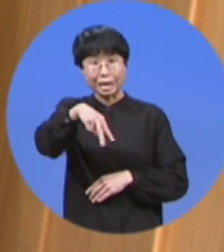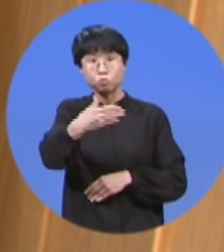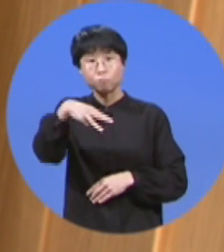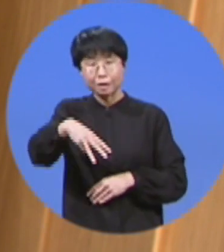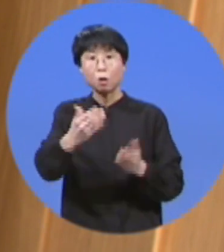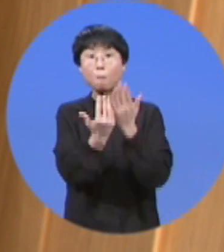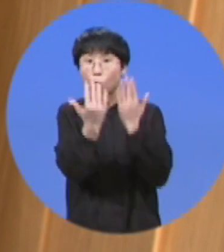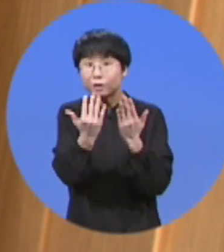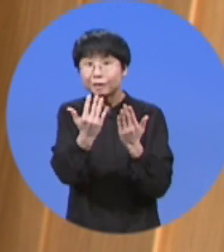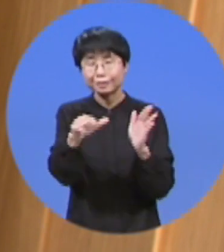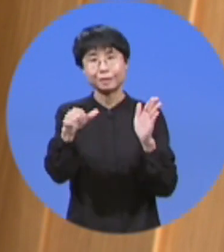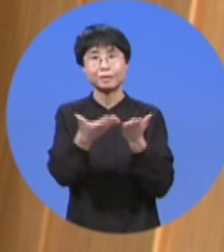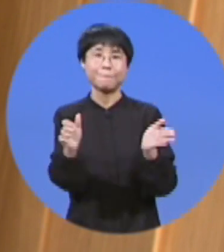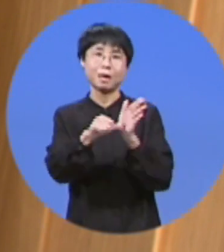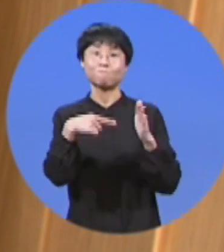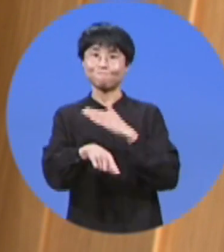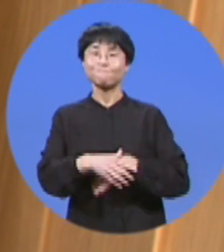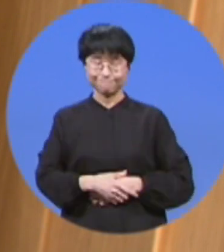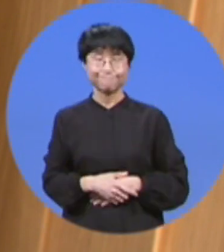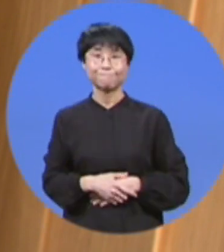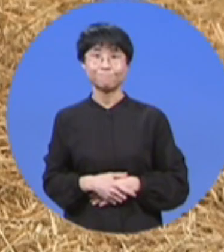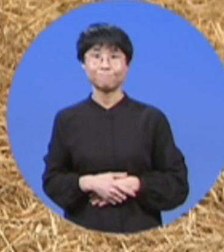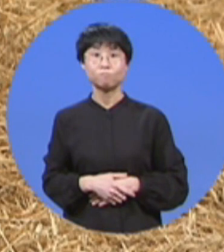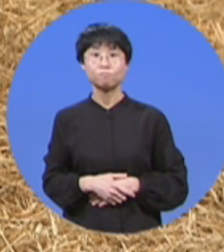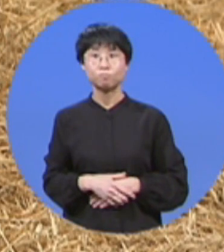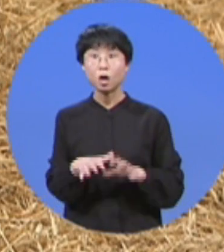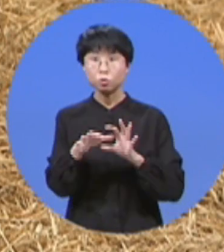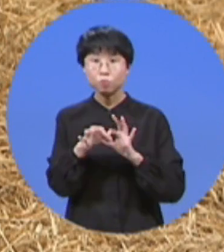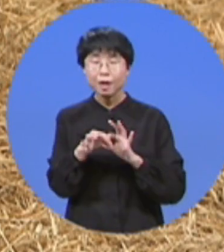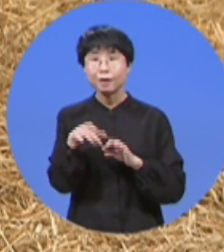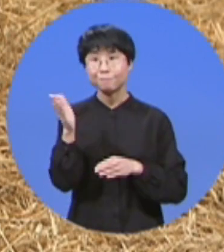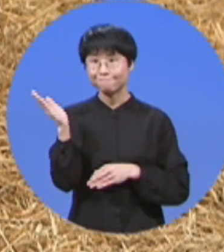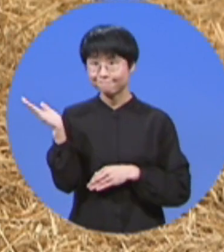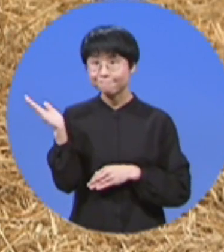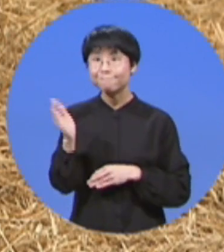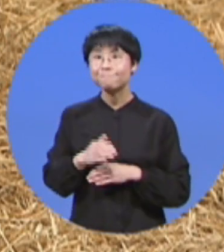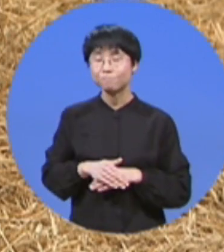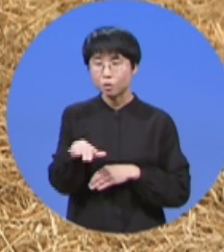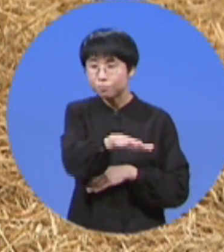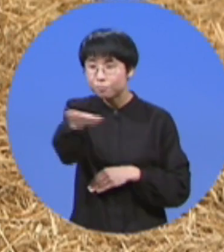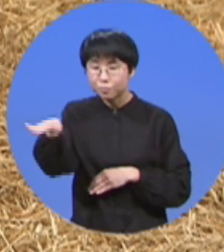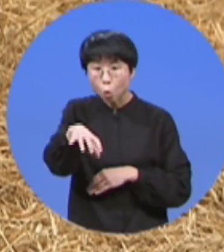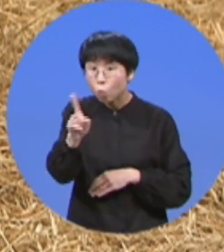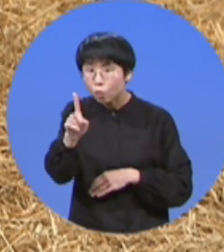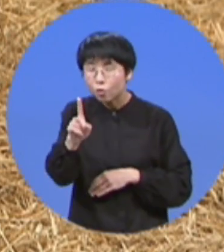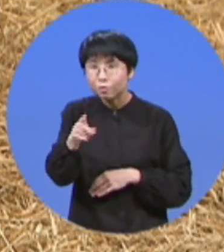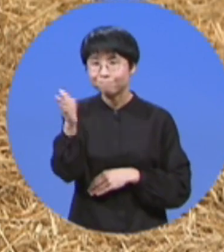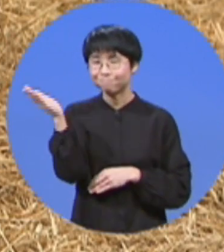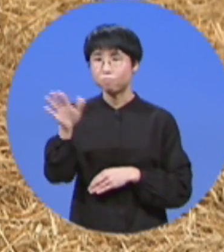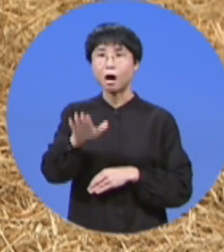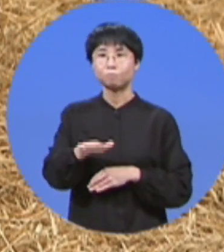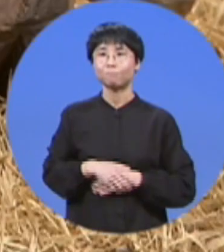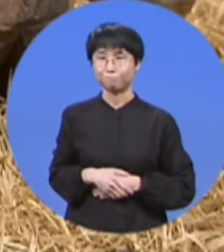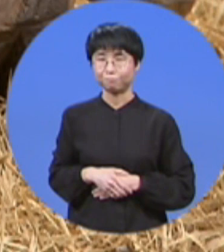森という店名なんですね。それにちなんでこちら敷地内のどこかにアナグマの像があるん